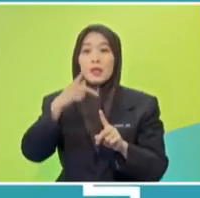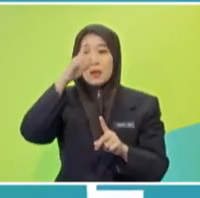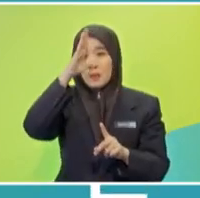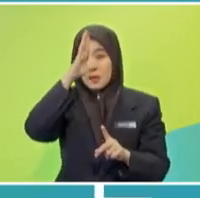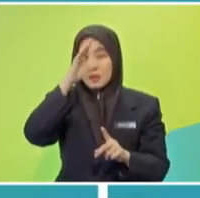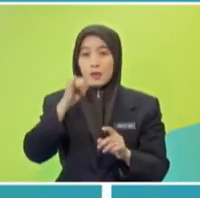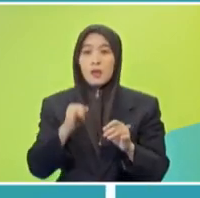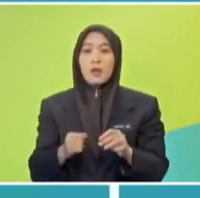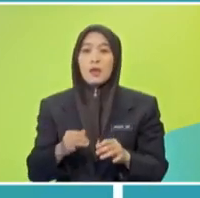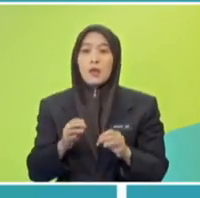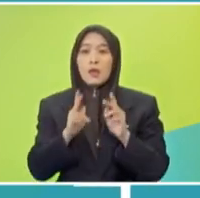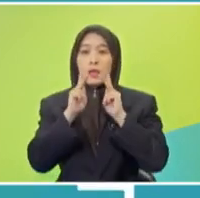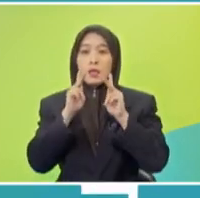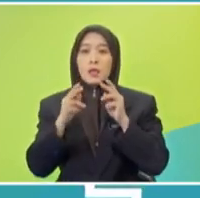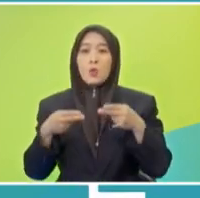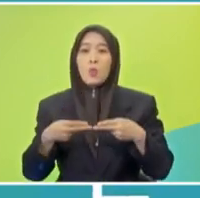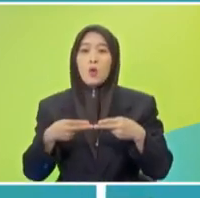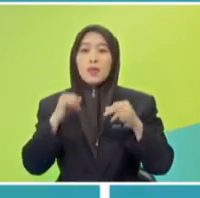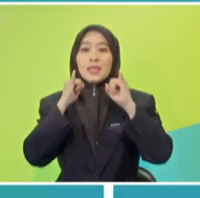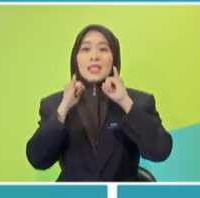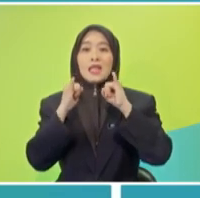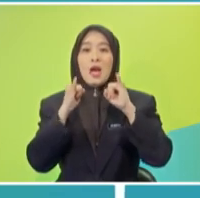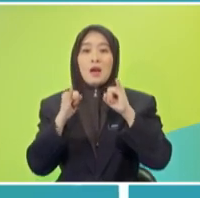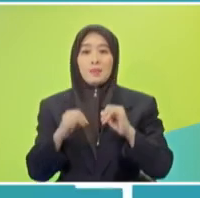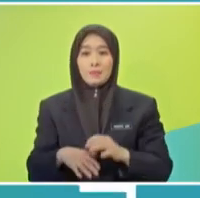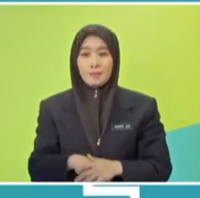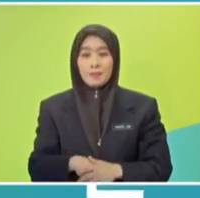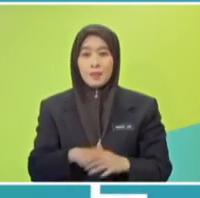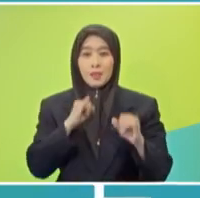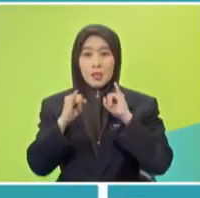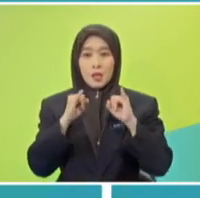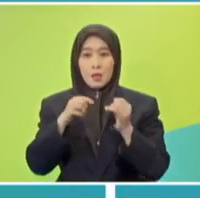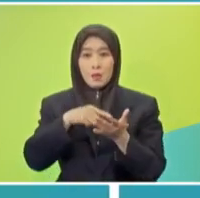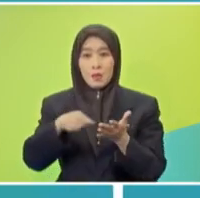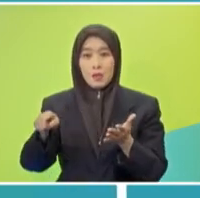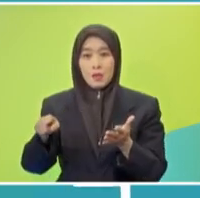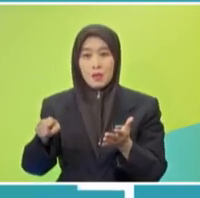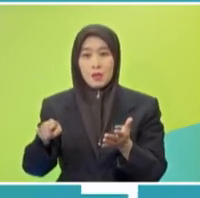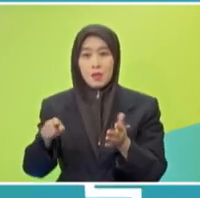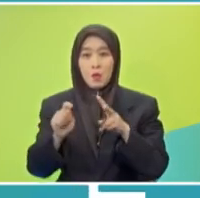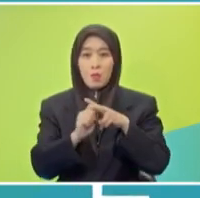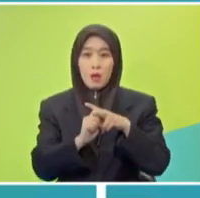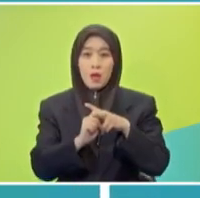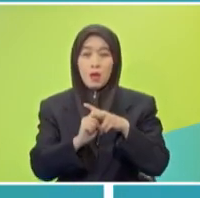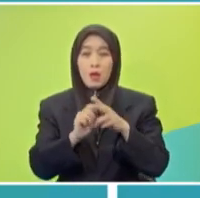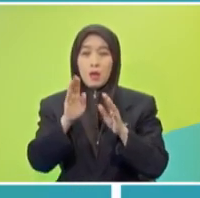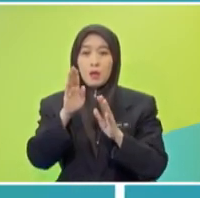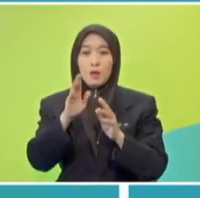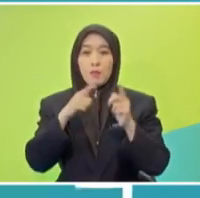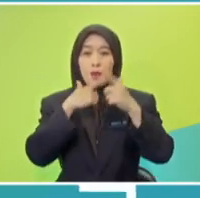jika jika membeli terompah berkunjung ke Melaka beli